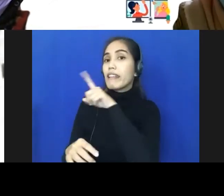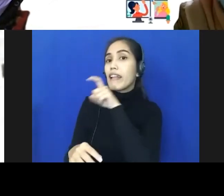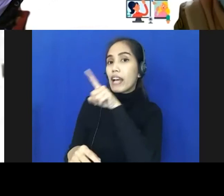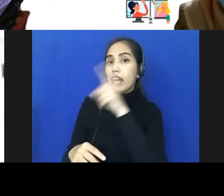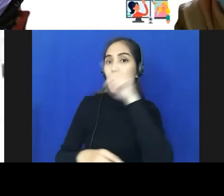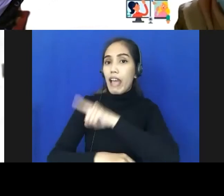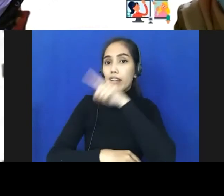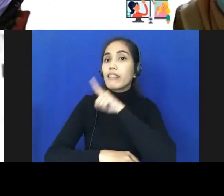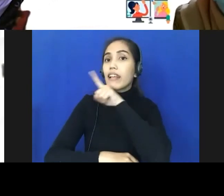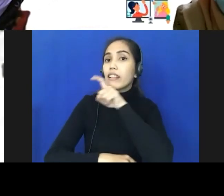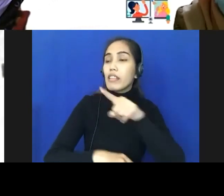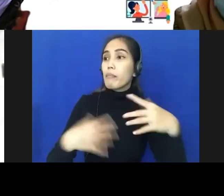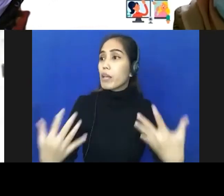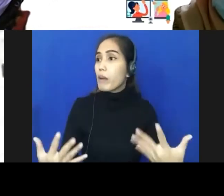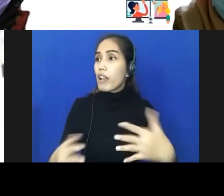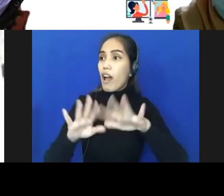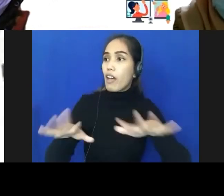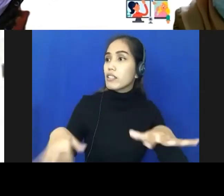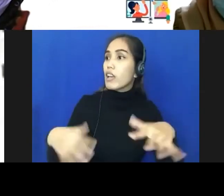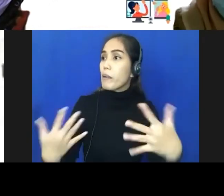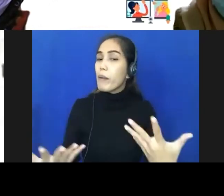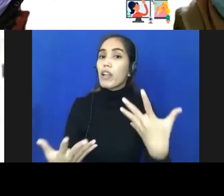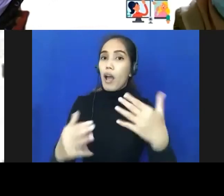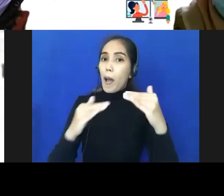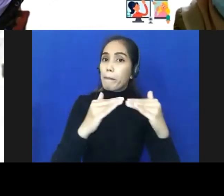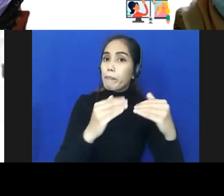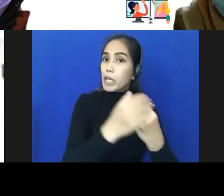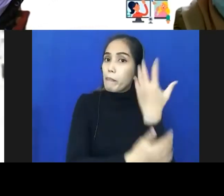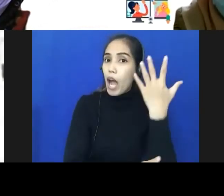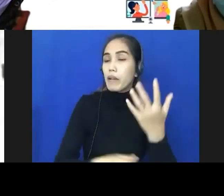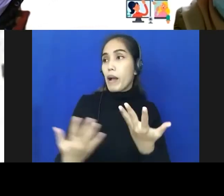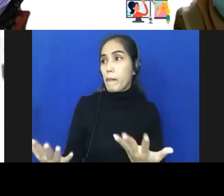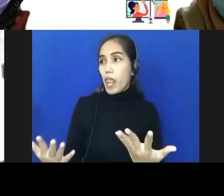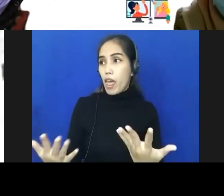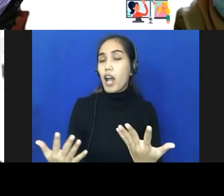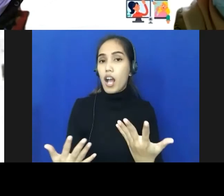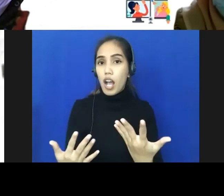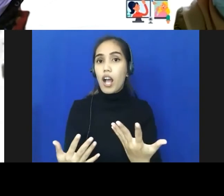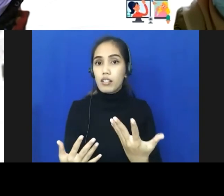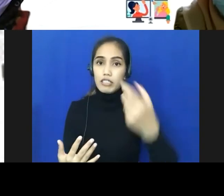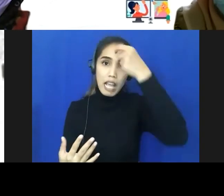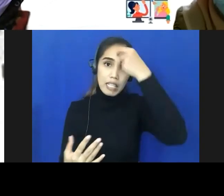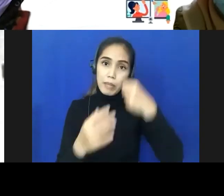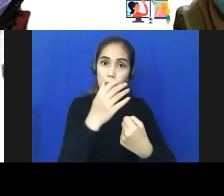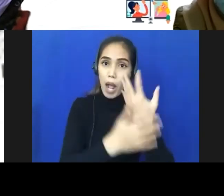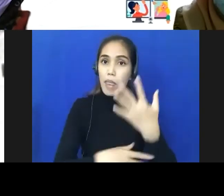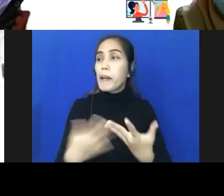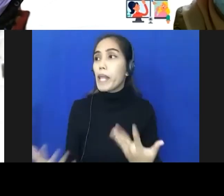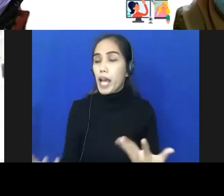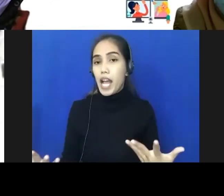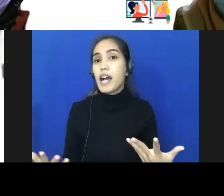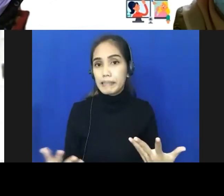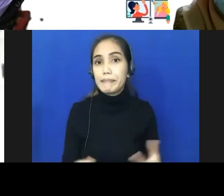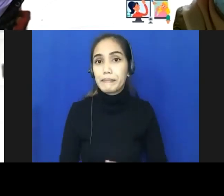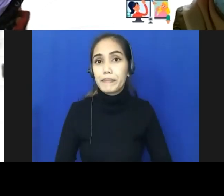gejalanya, bagaimana anaknya ya, bagaimana keluarga-keluarga di sekitarnya. Ya, itu yang di Puskesmas Cipedes